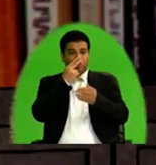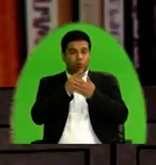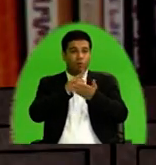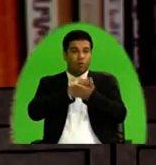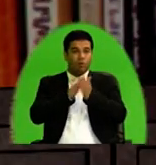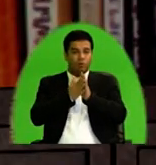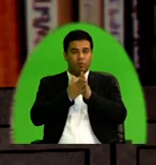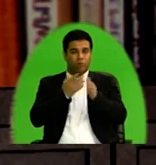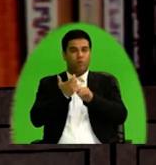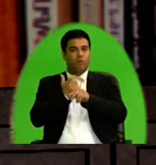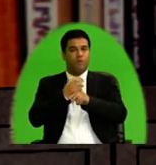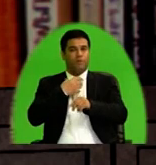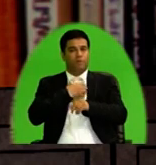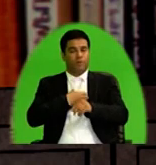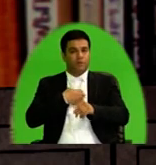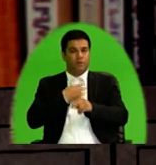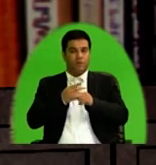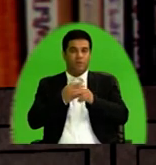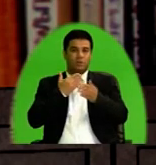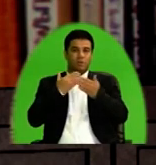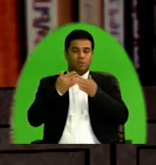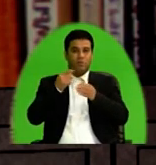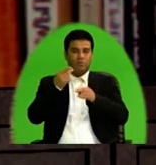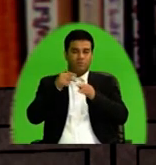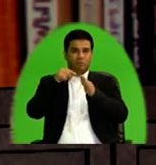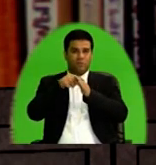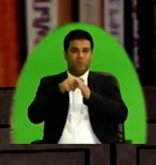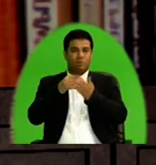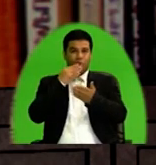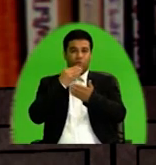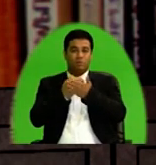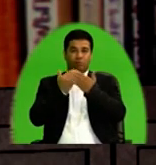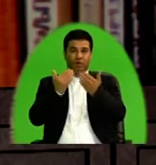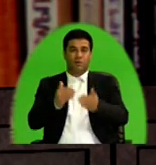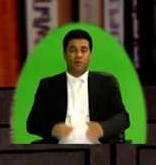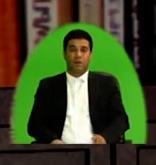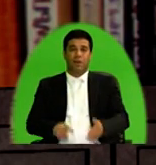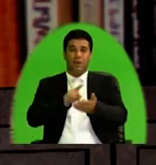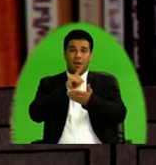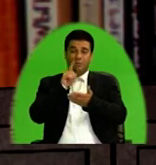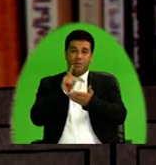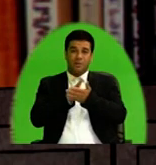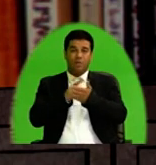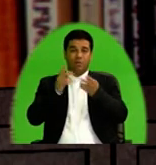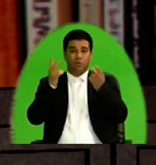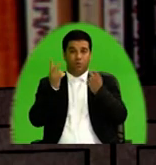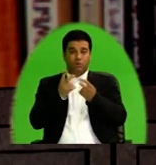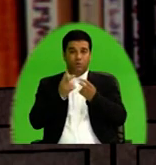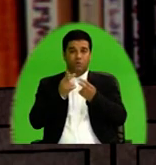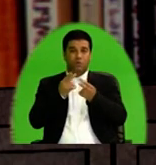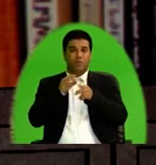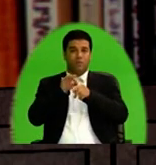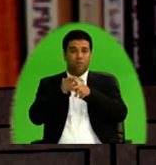систему договоренностей – очень важное качество, которое мы должны формировать у себя. Обязательно нужно